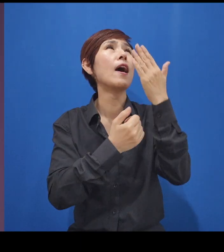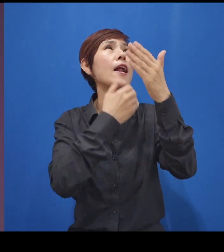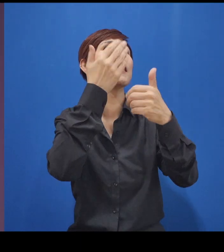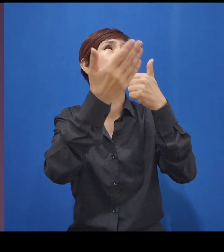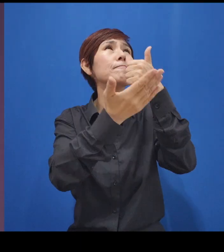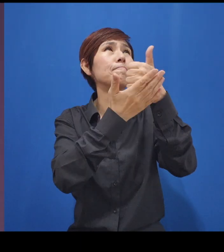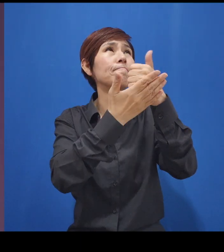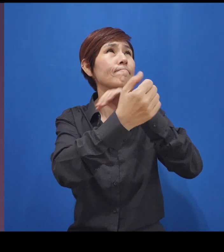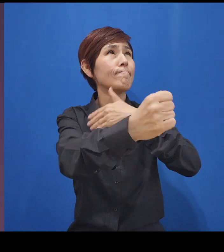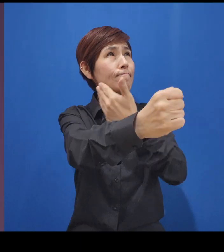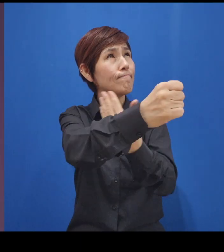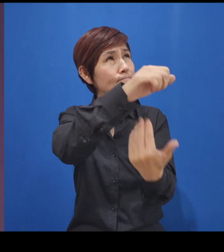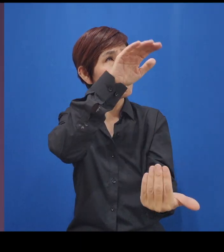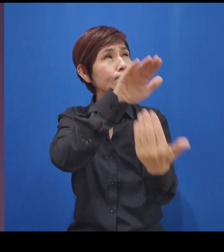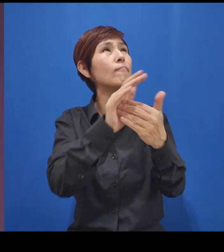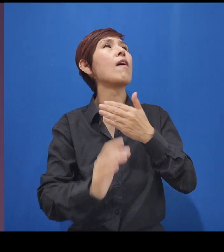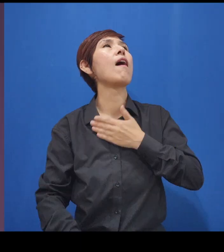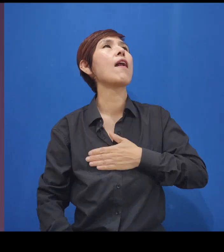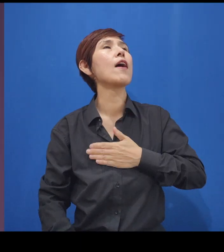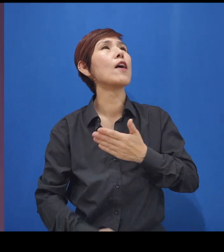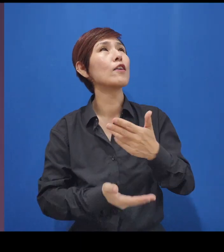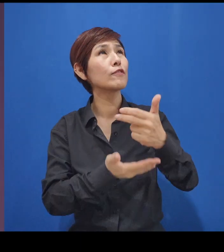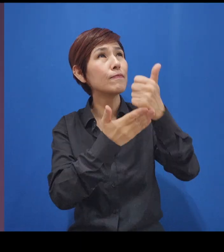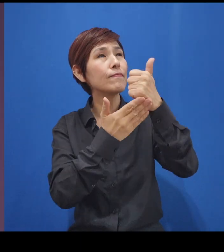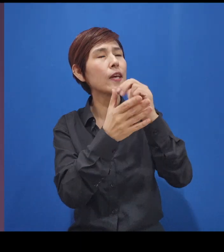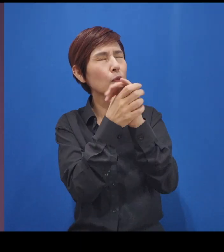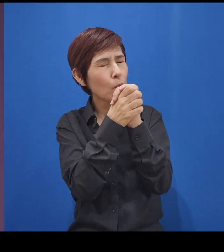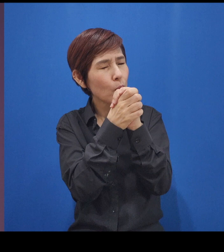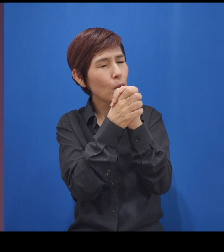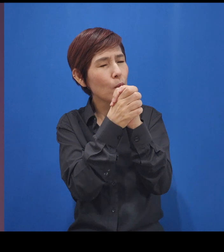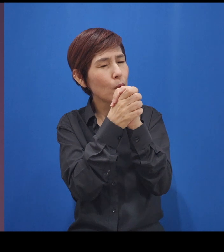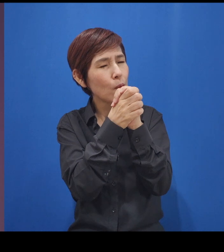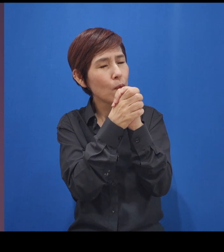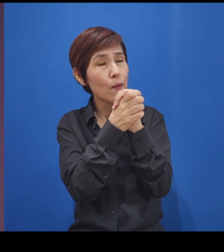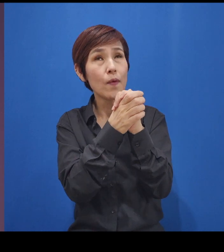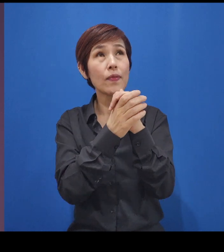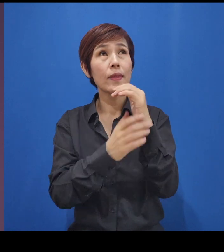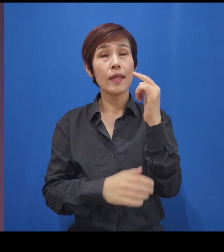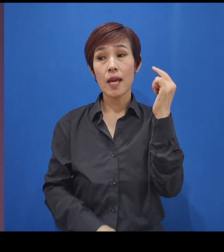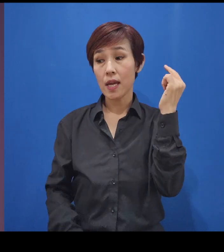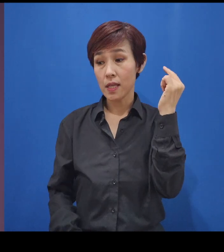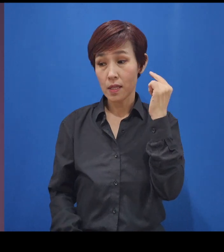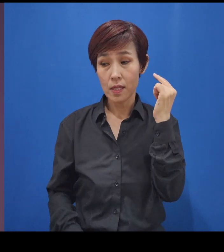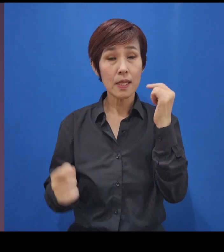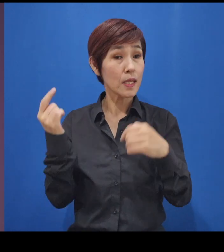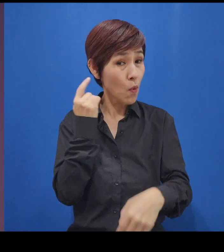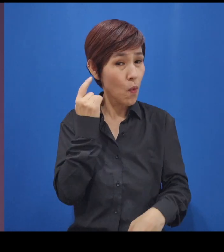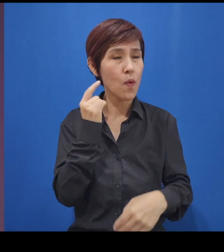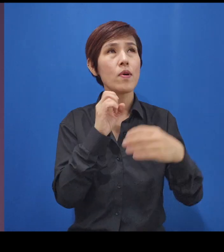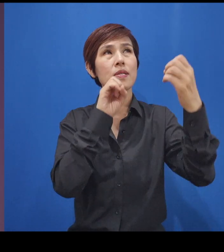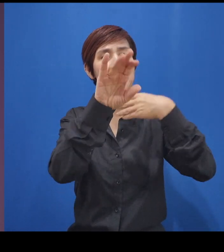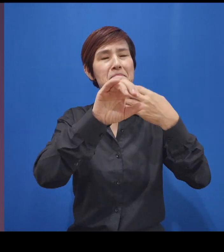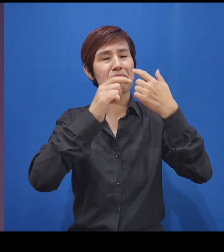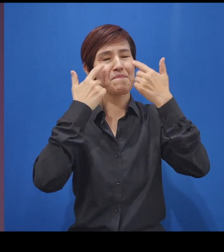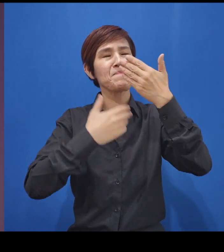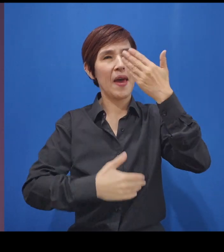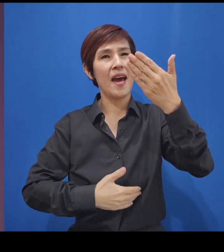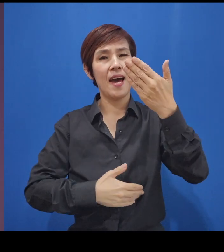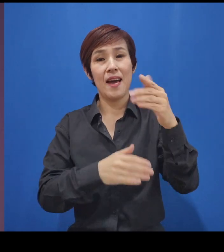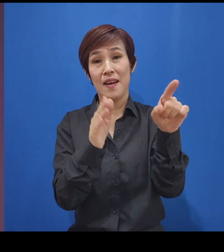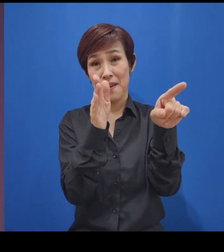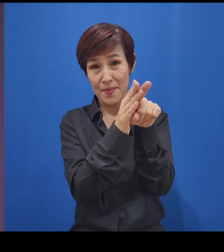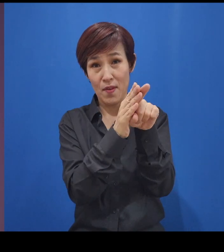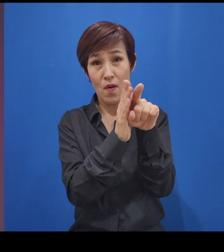하나님께는 무한한 능력이 있어서 그분은 내 기도를 듣고 반드시 응답하신다 하는